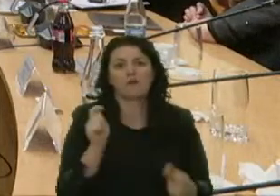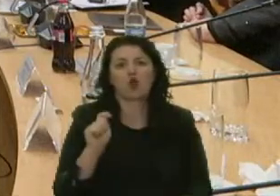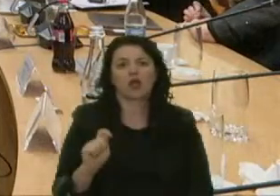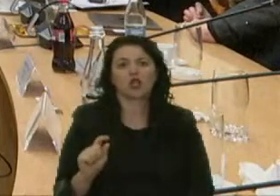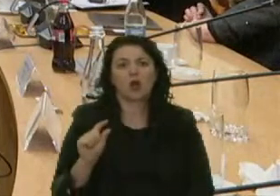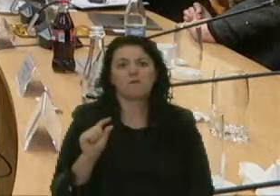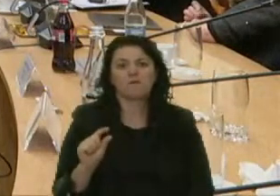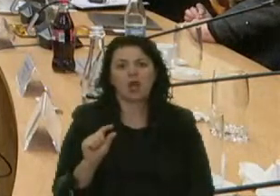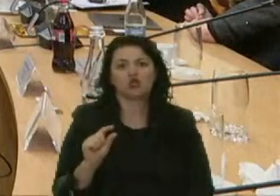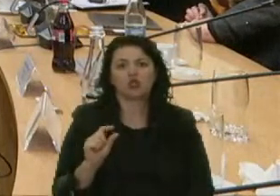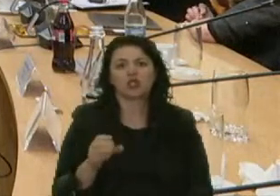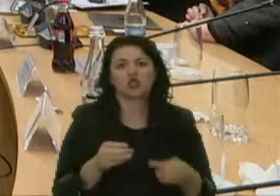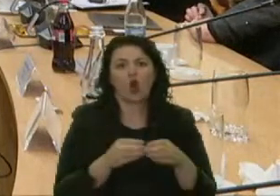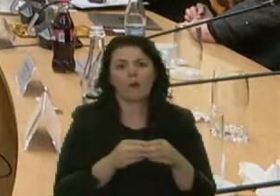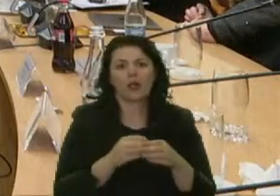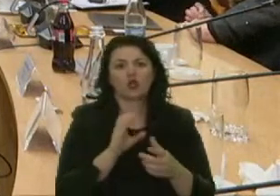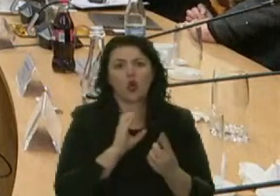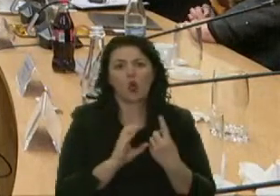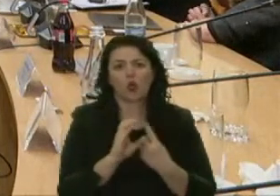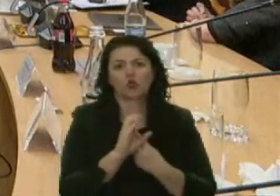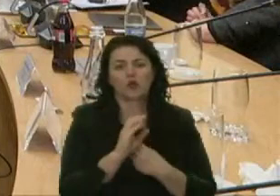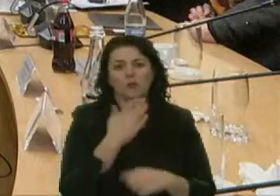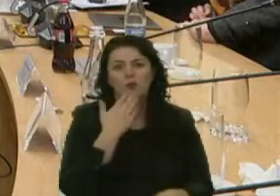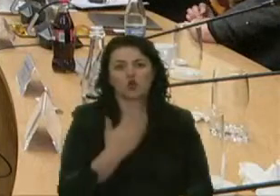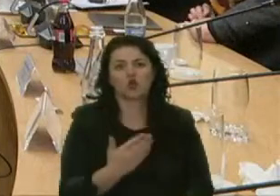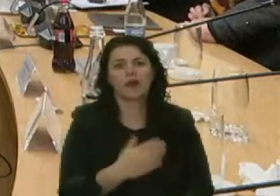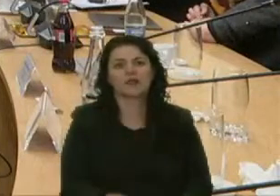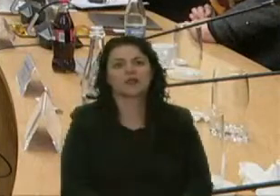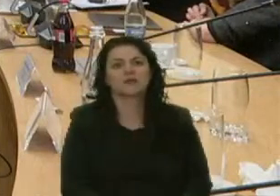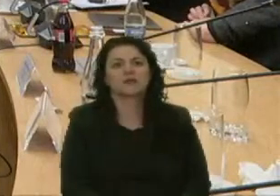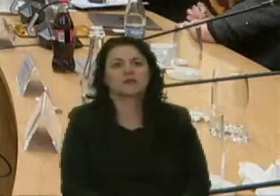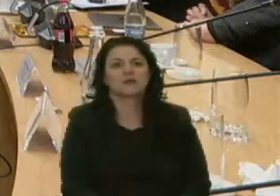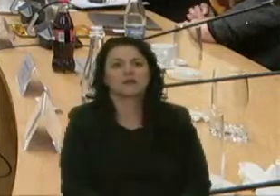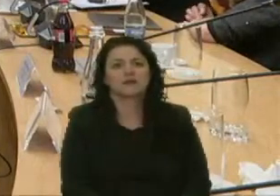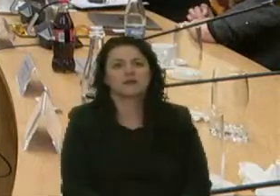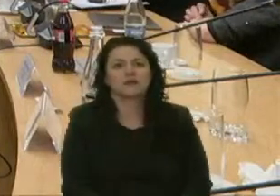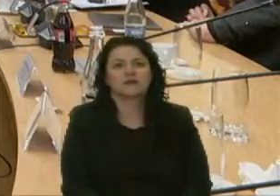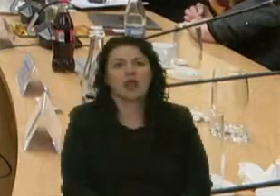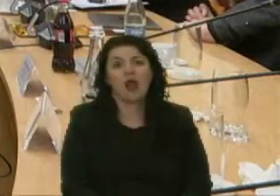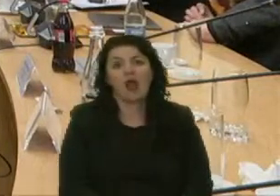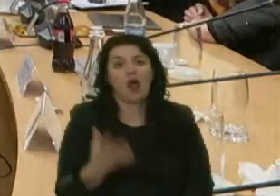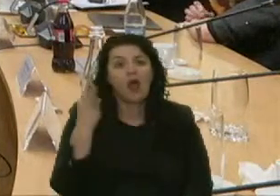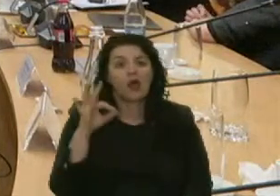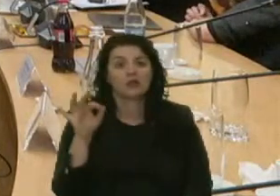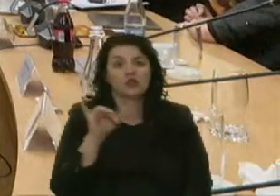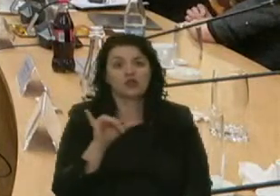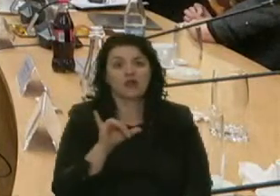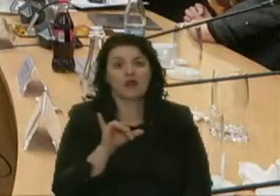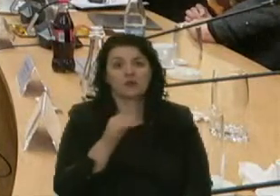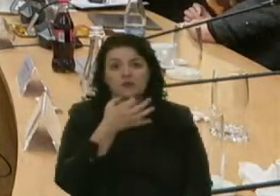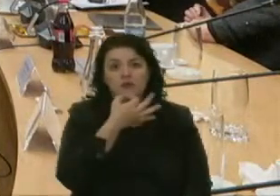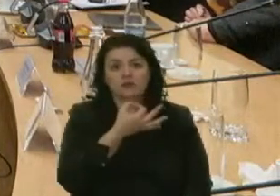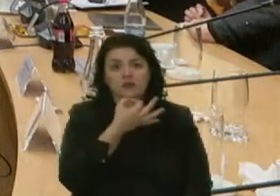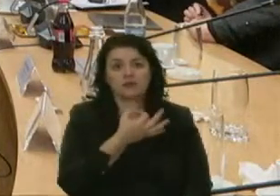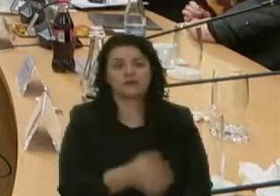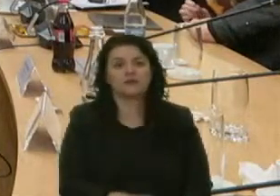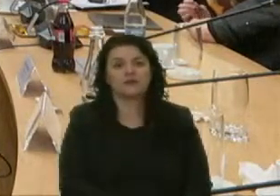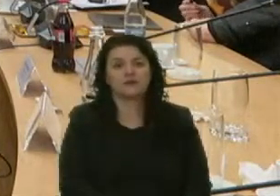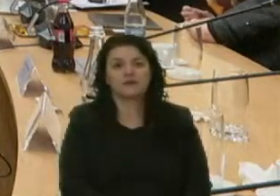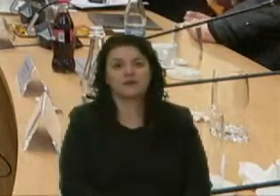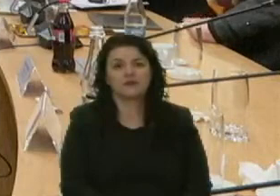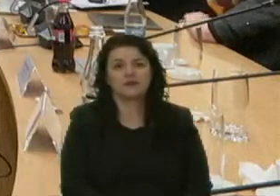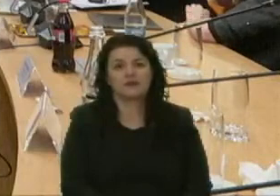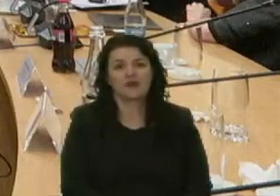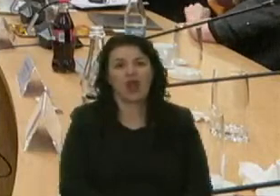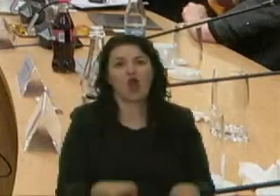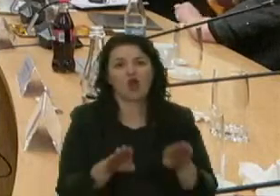mici în domeniul culturii Vă mulțumesc mulțumesc alte intervenții dacă mai sunt eu aș vrea să l întreb